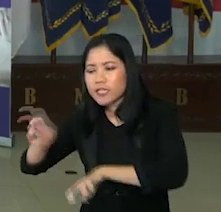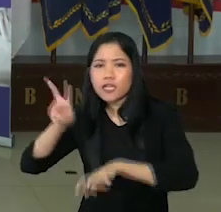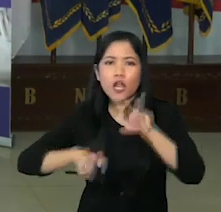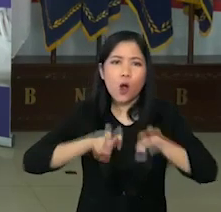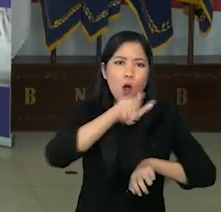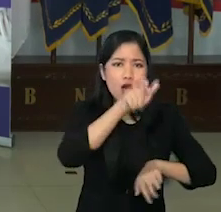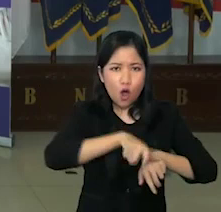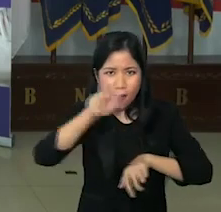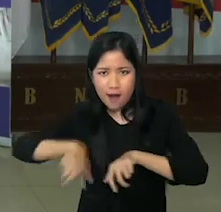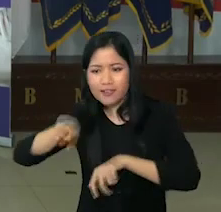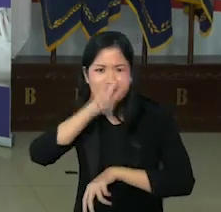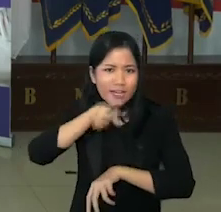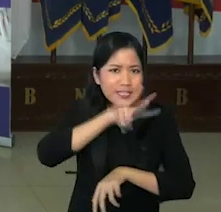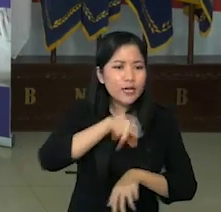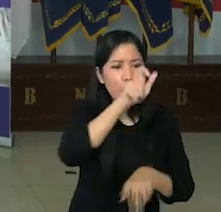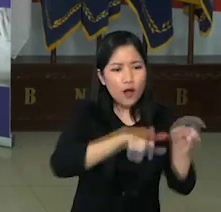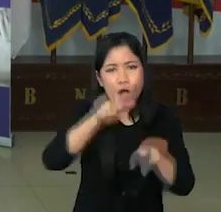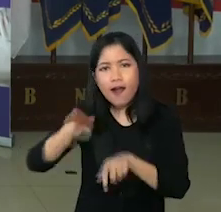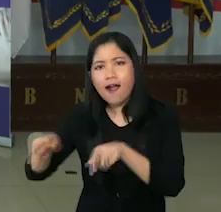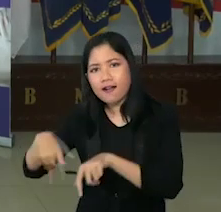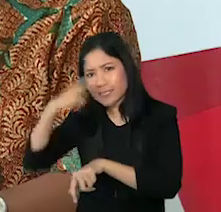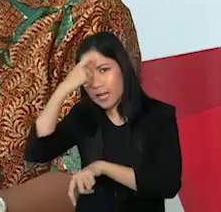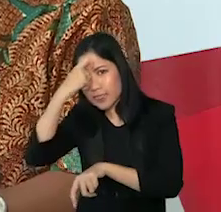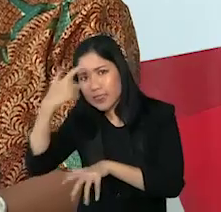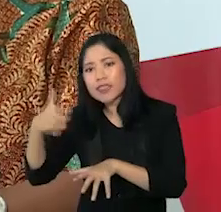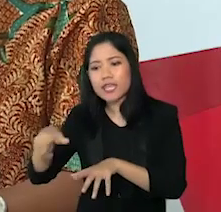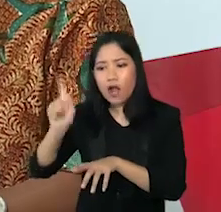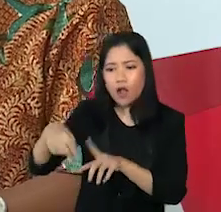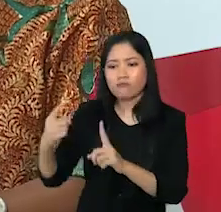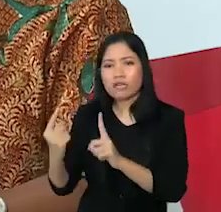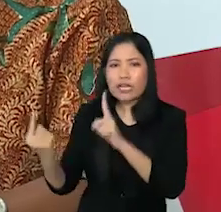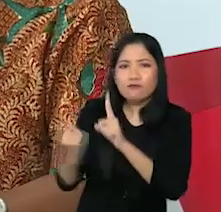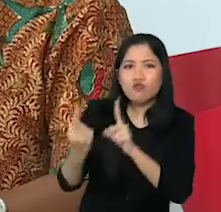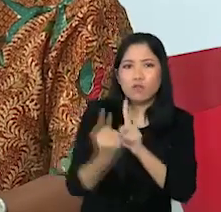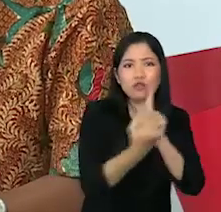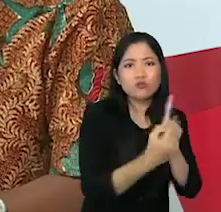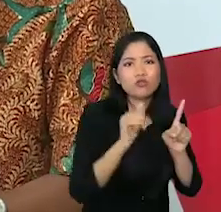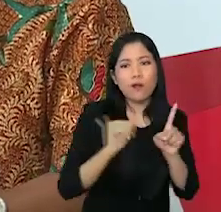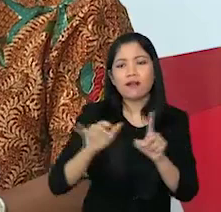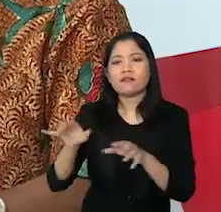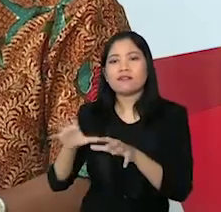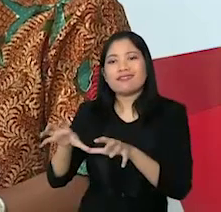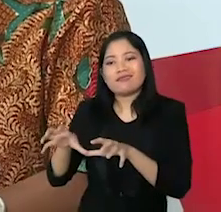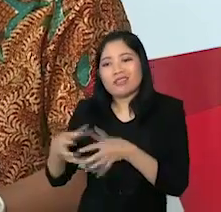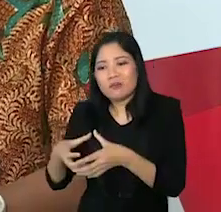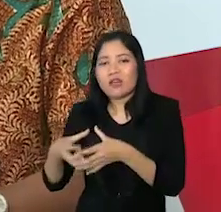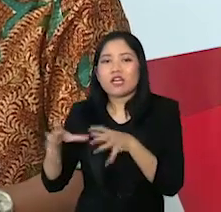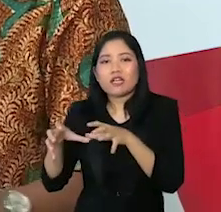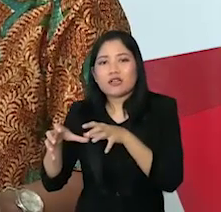kasus penelusuran kontak Hai pada tenaga kesehatan